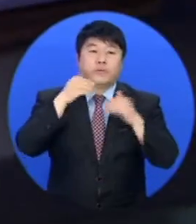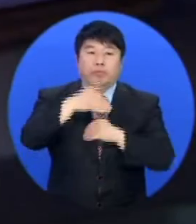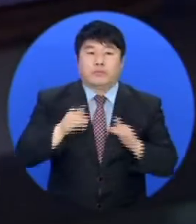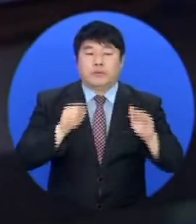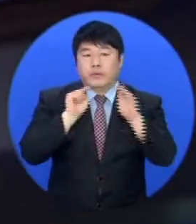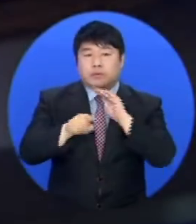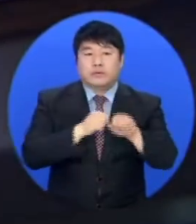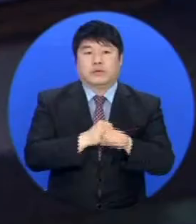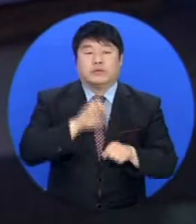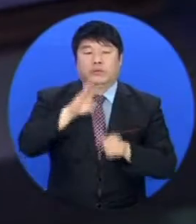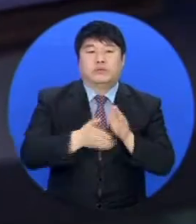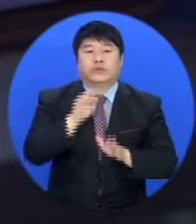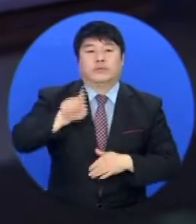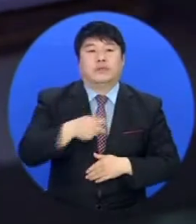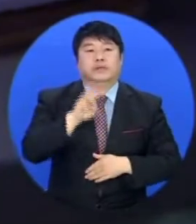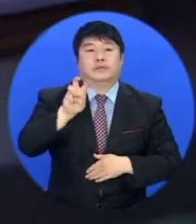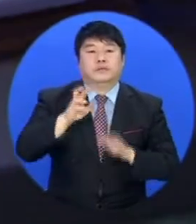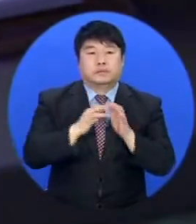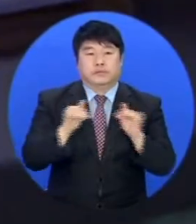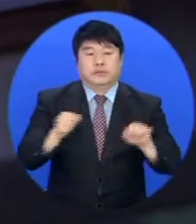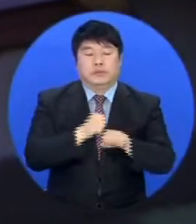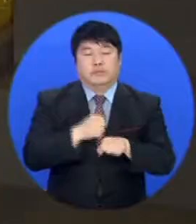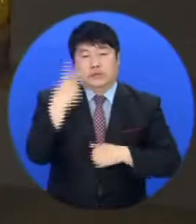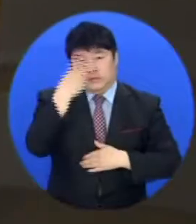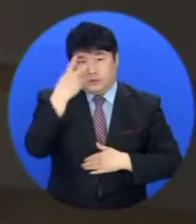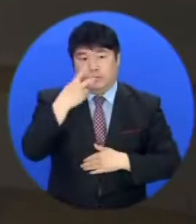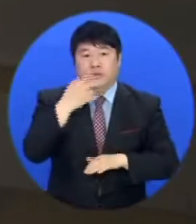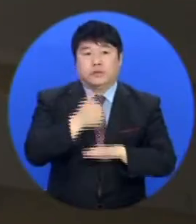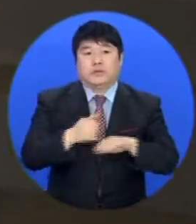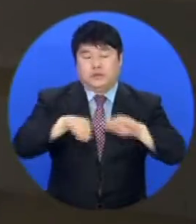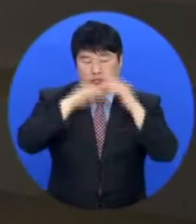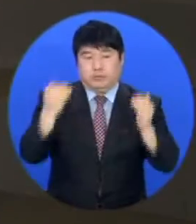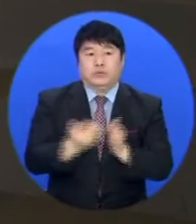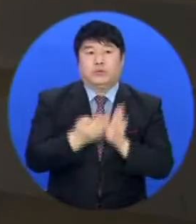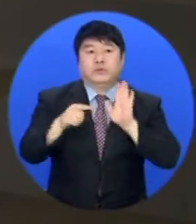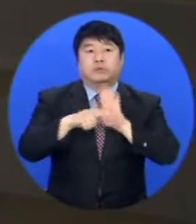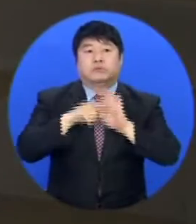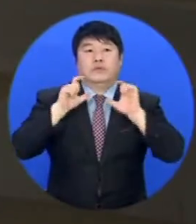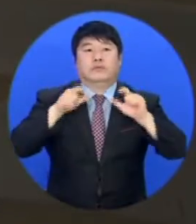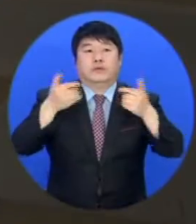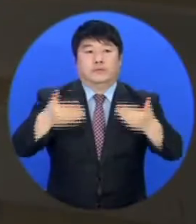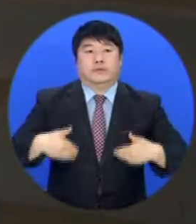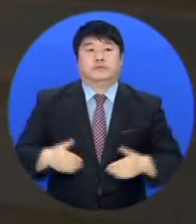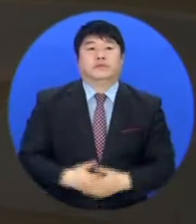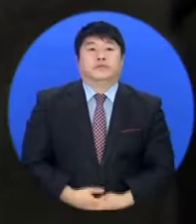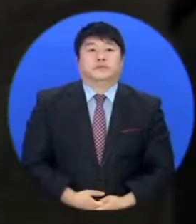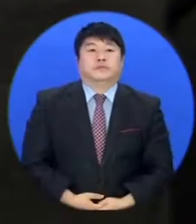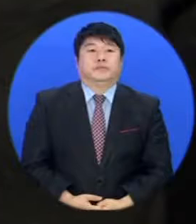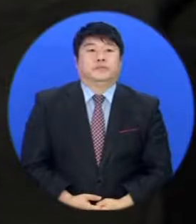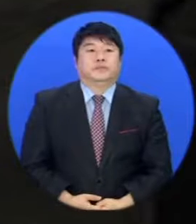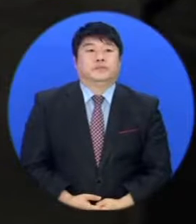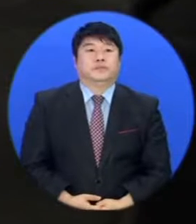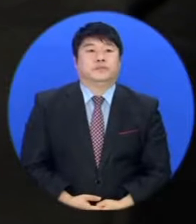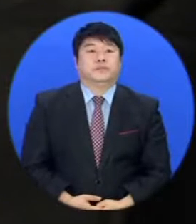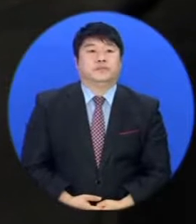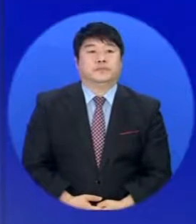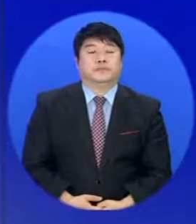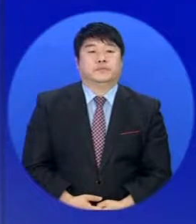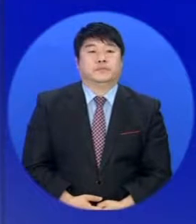현재까지 130명으로 집계됐고 진단검사 결과 모두 음성 판정을 받았습니다.